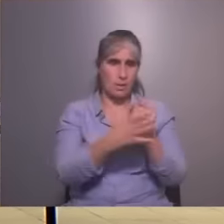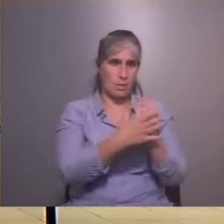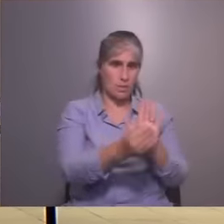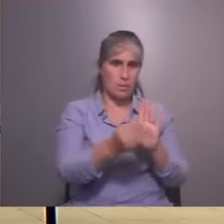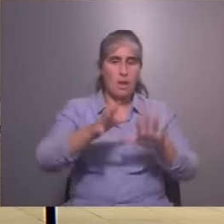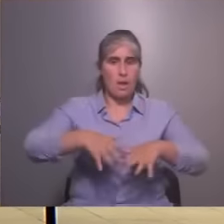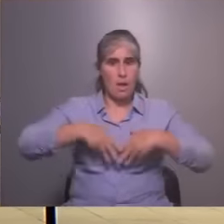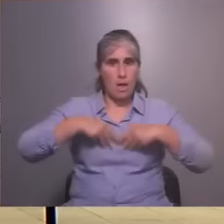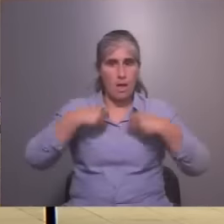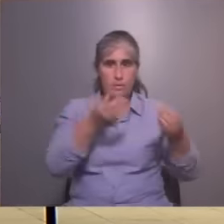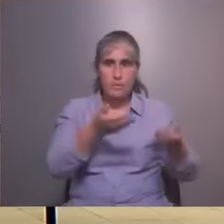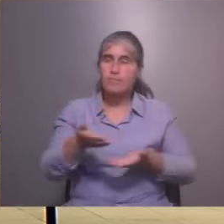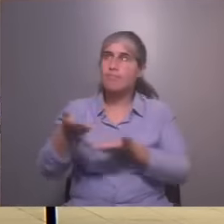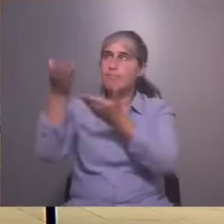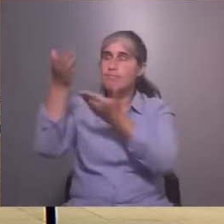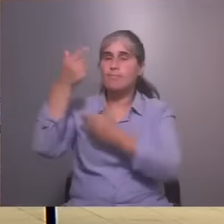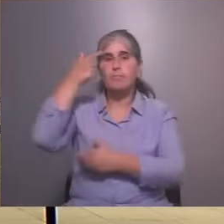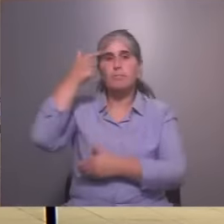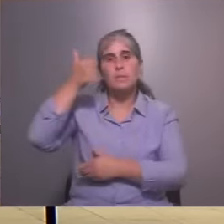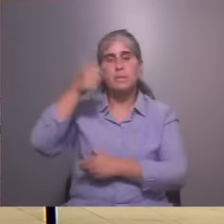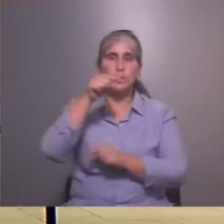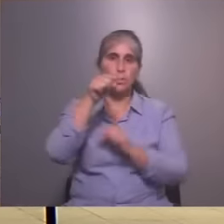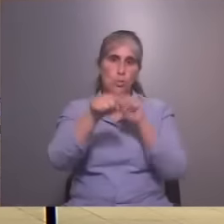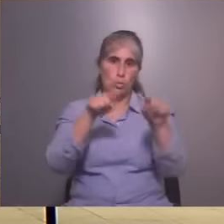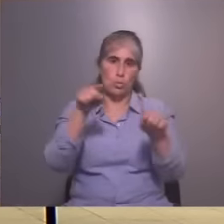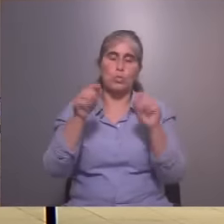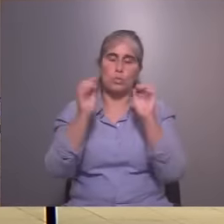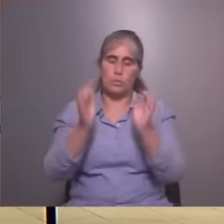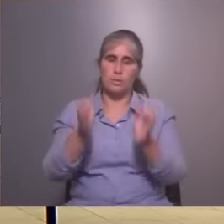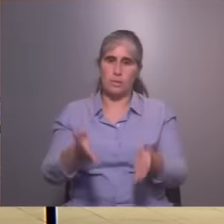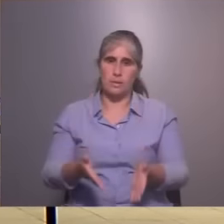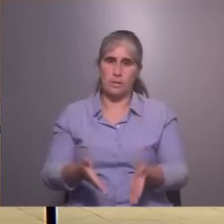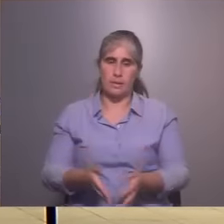Ó meu Jesus, perdoai-nos e livrai-nos do fogo do inferno.